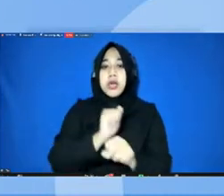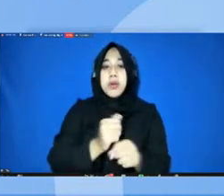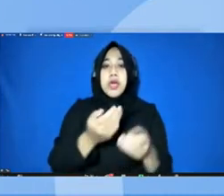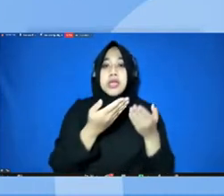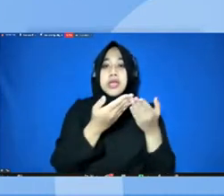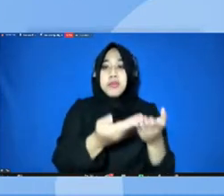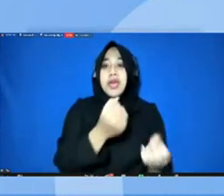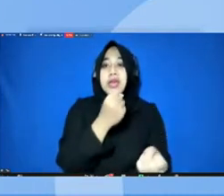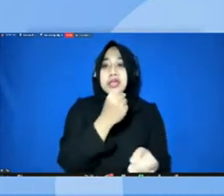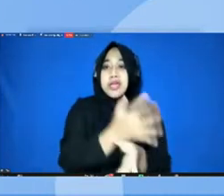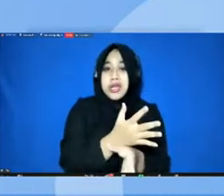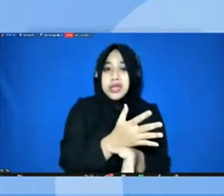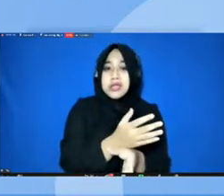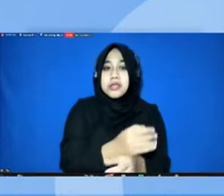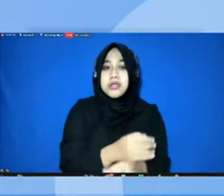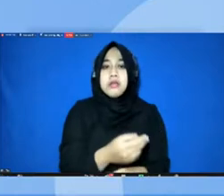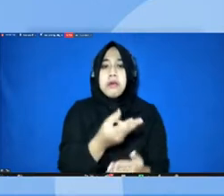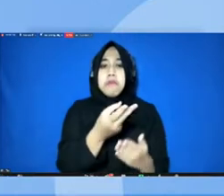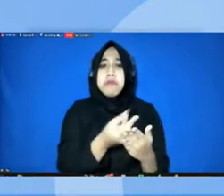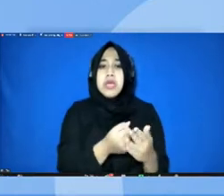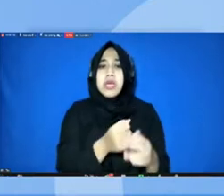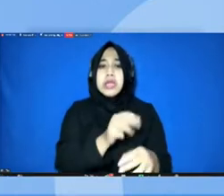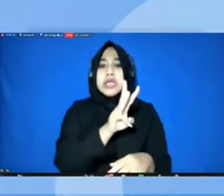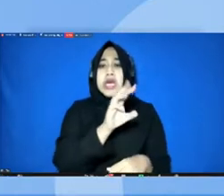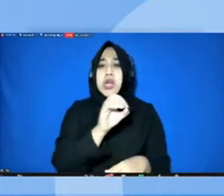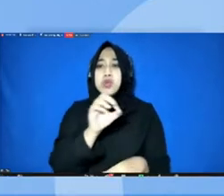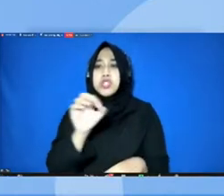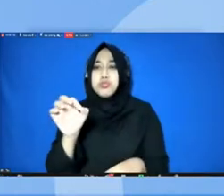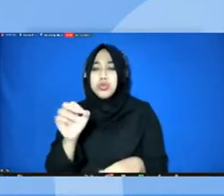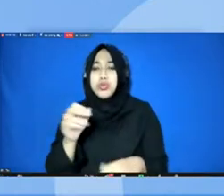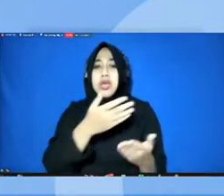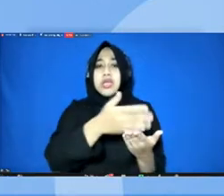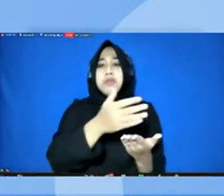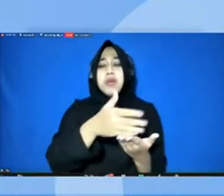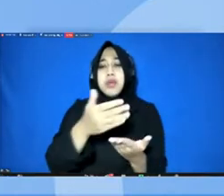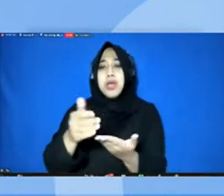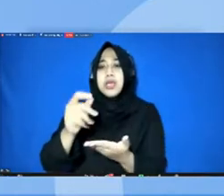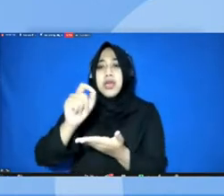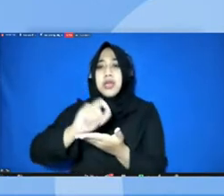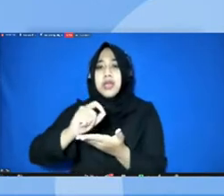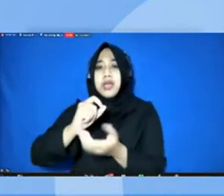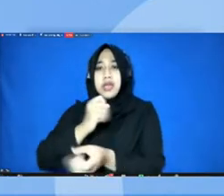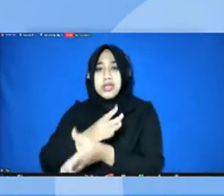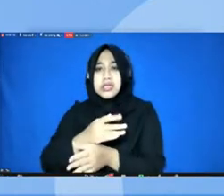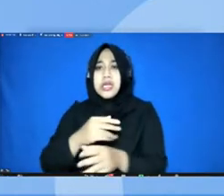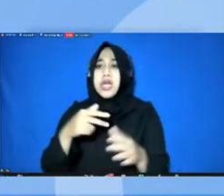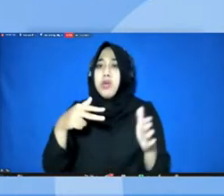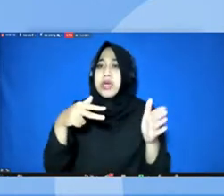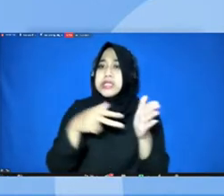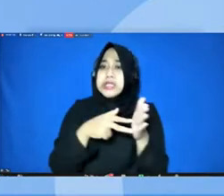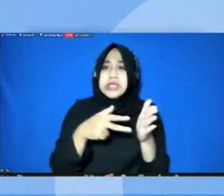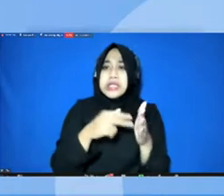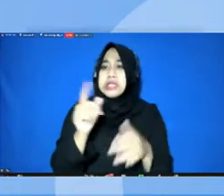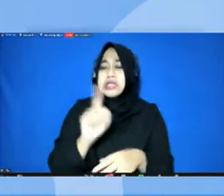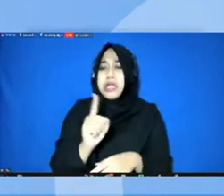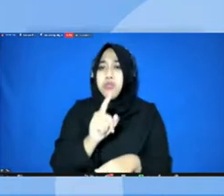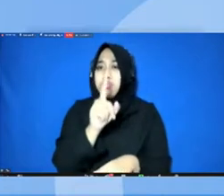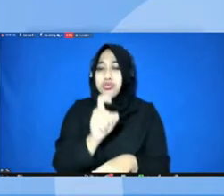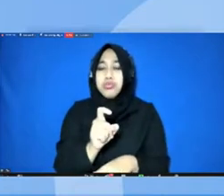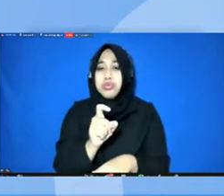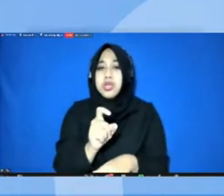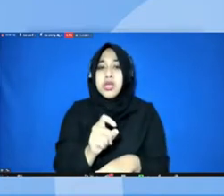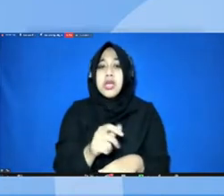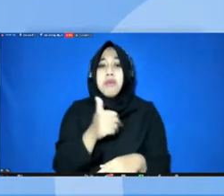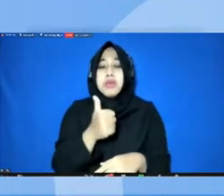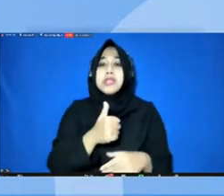biaya produksinya sekitar 300 ribu dibagikan, dan tidak perlu di charge. Jadi ini akan saya bawa, ini kita bawa terus kemanapun kita